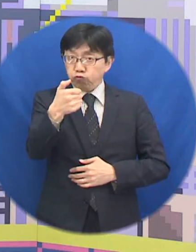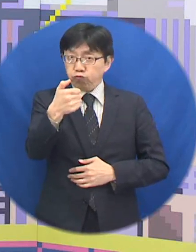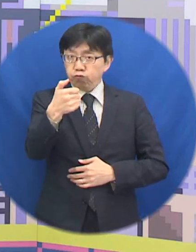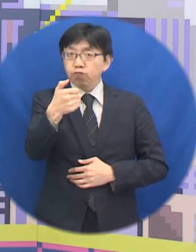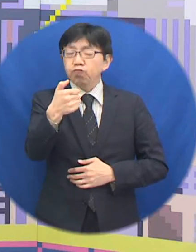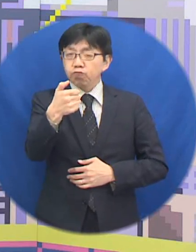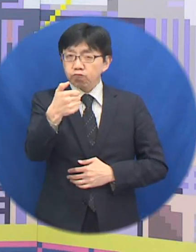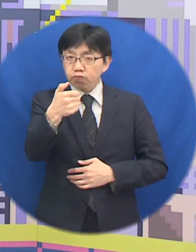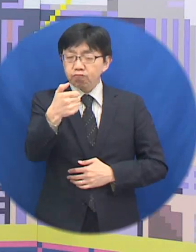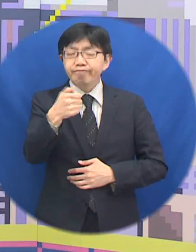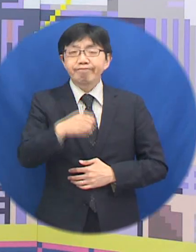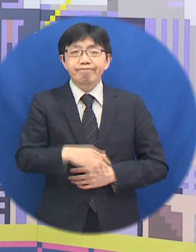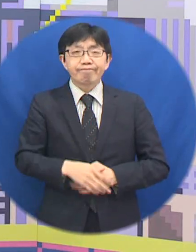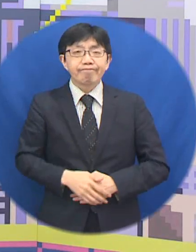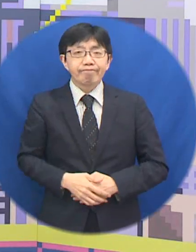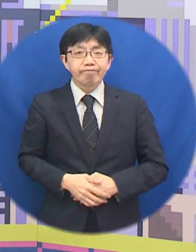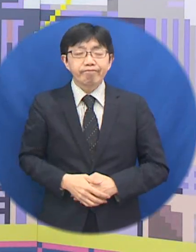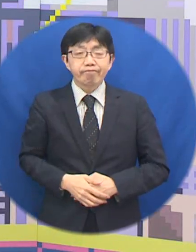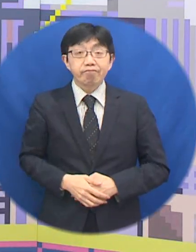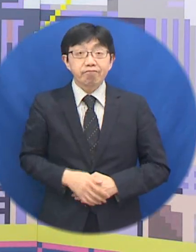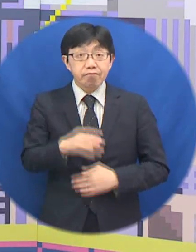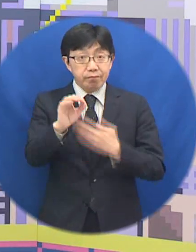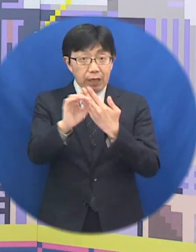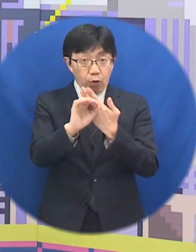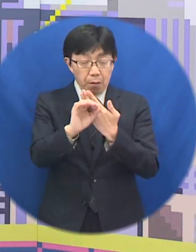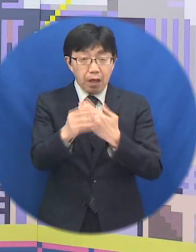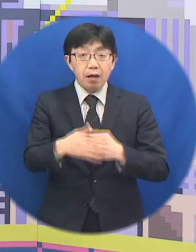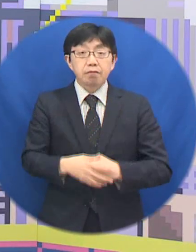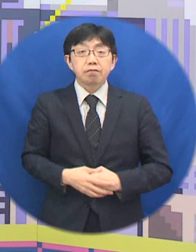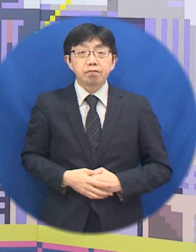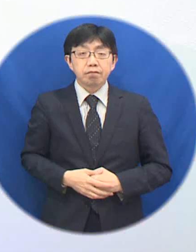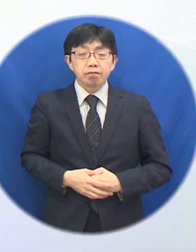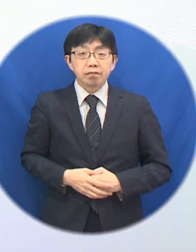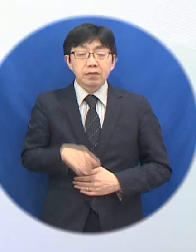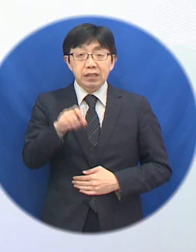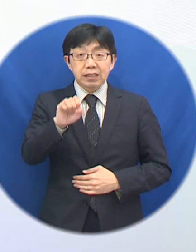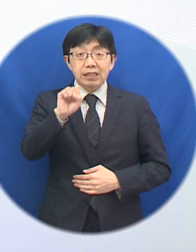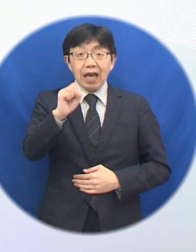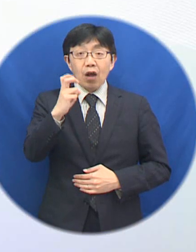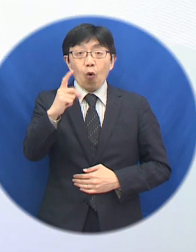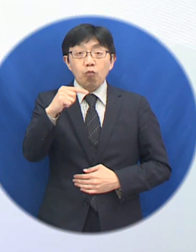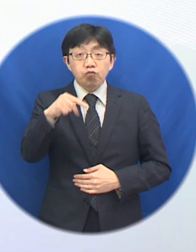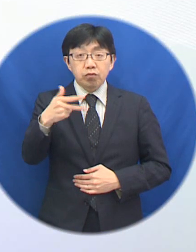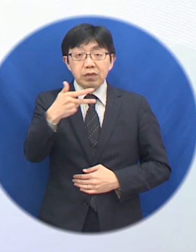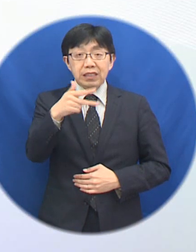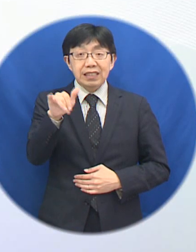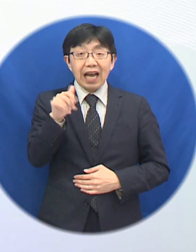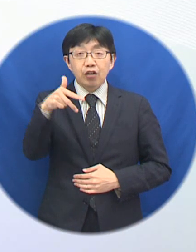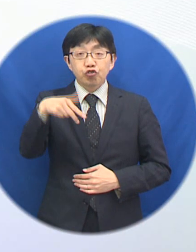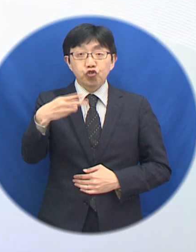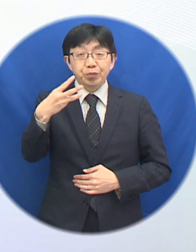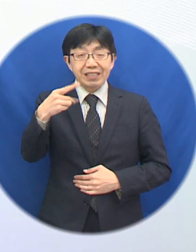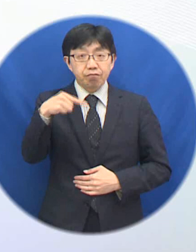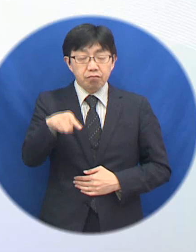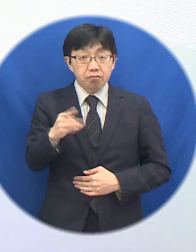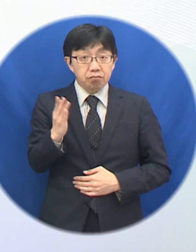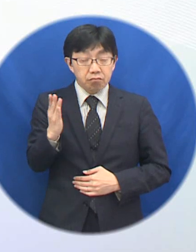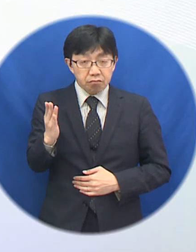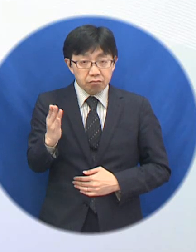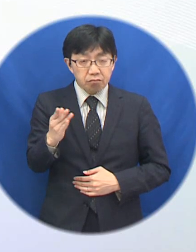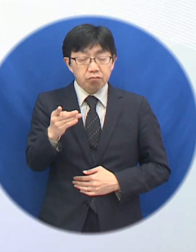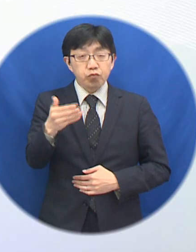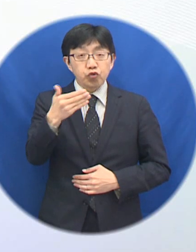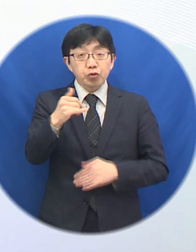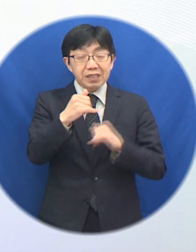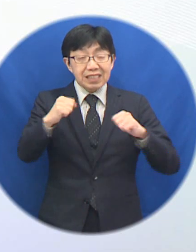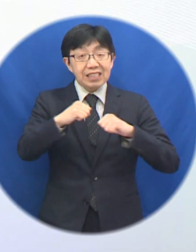ありますね。 はい、例えばなんですけれども、はい、サロンジャスミンといったところは サロンジャスミン、 はい、区民広場